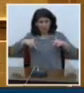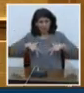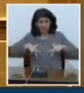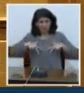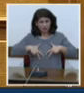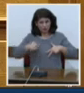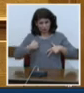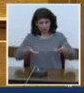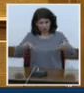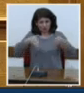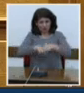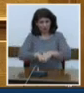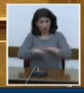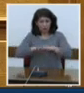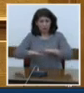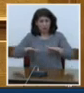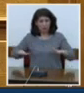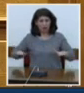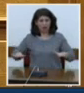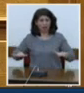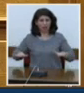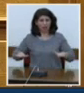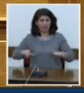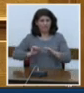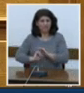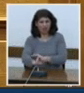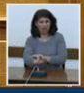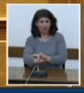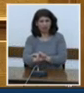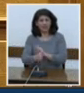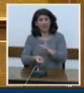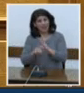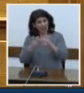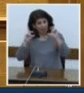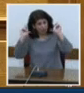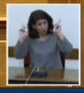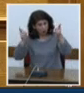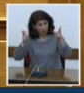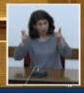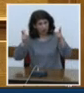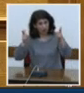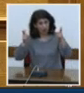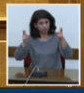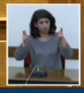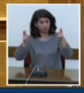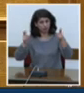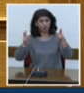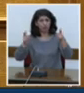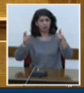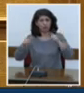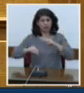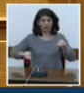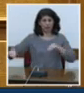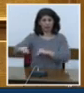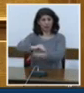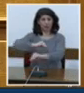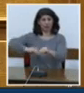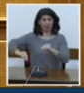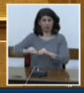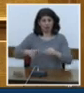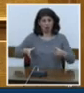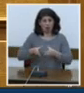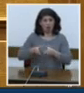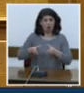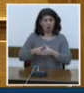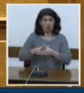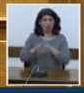καλύπτει παιδεραστές και ότι η Νέα Δημοκρατία διακινεί κύκλωμα ανηλίκων. Ποιος κρύβεται τελικά